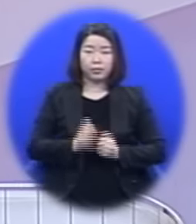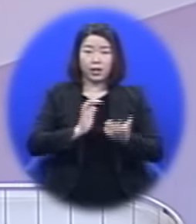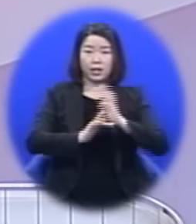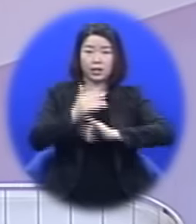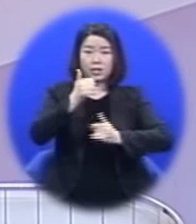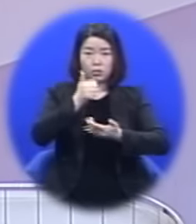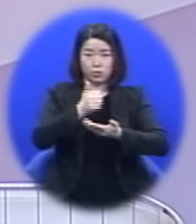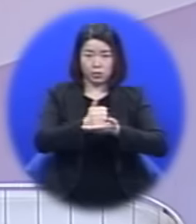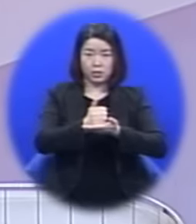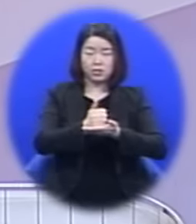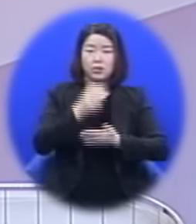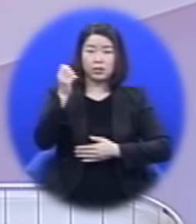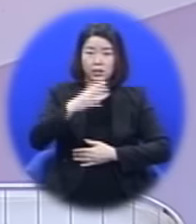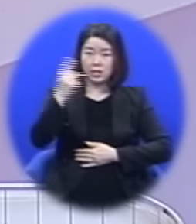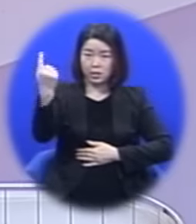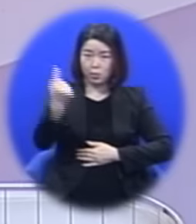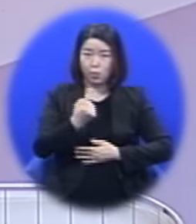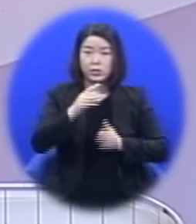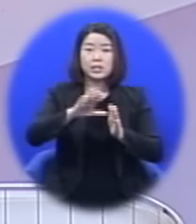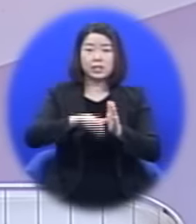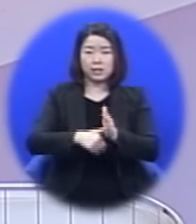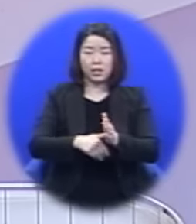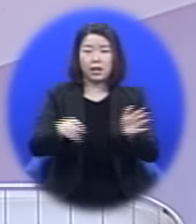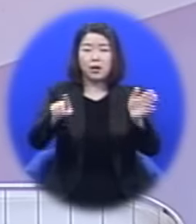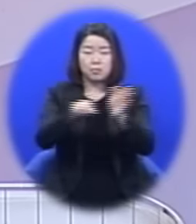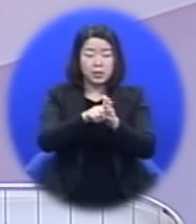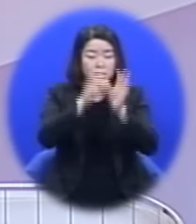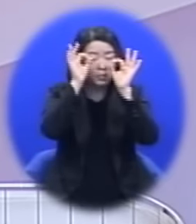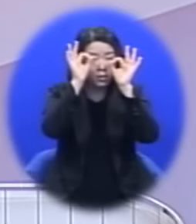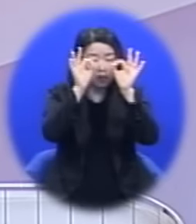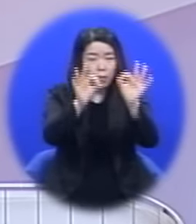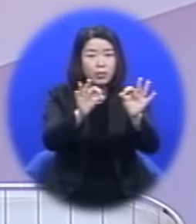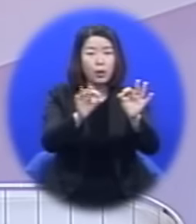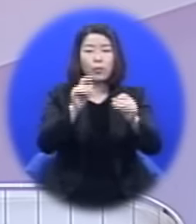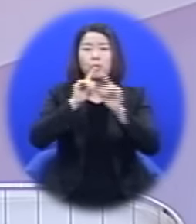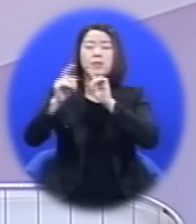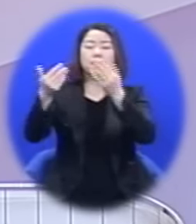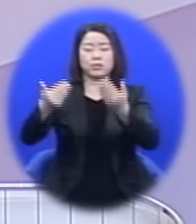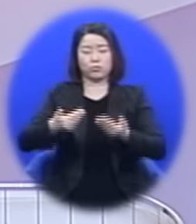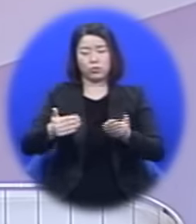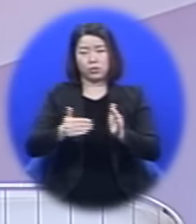예수님께서 다시 오실 때 믿음을 보겠느냐고 말씀하셨어요.